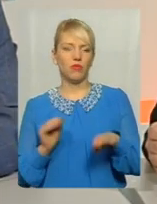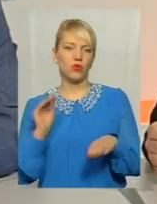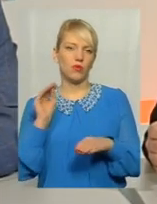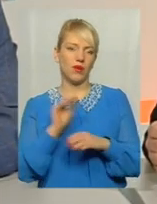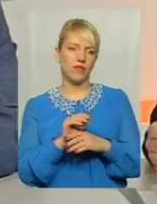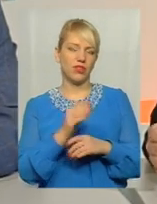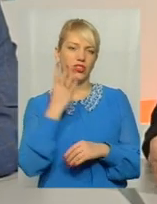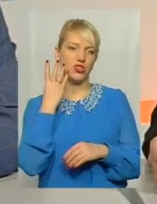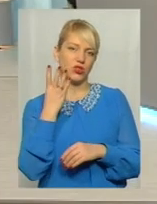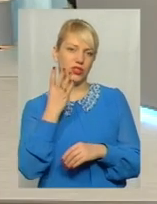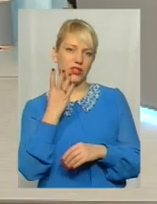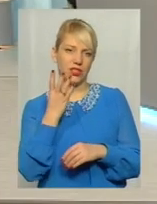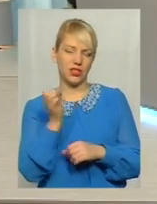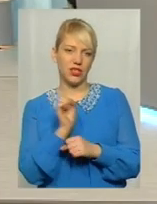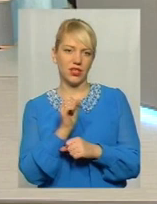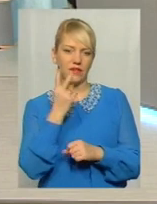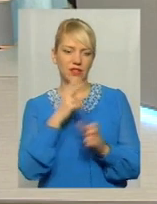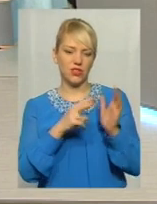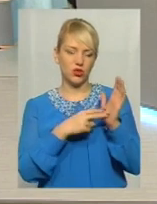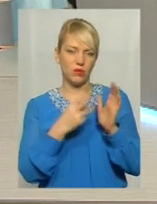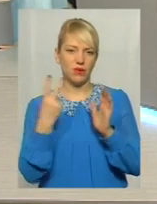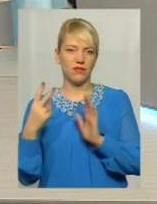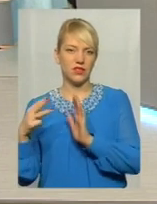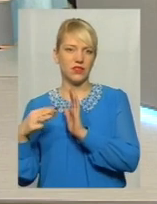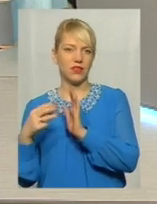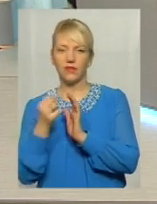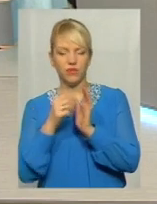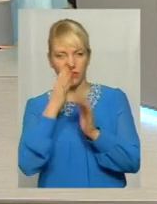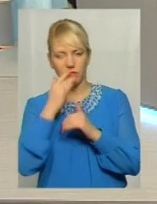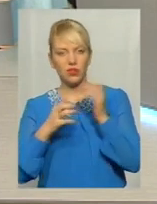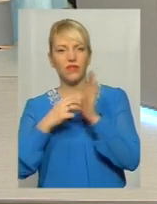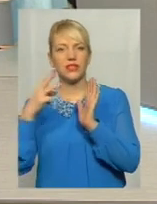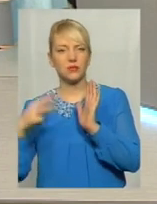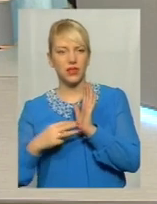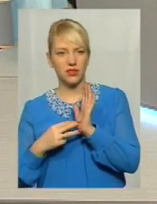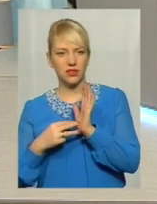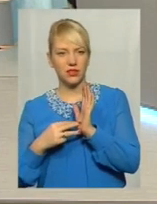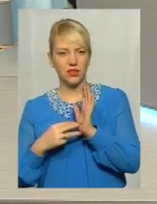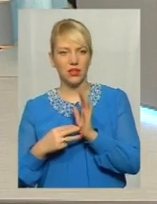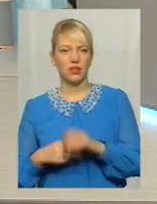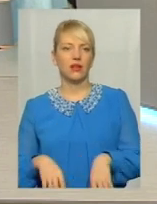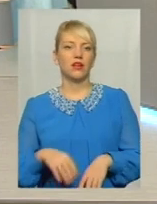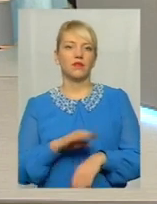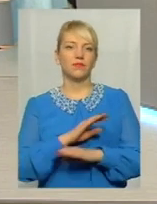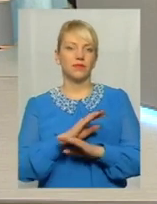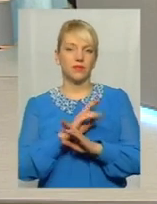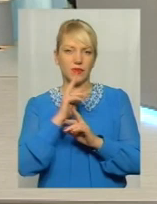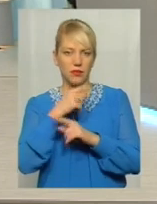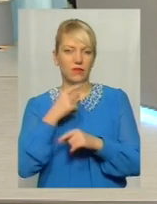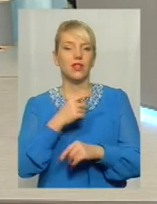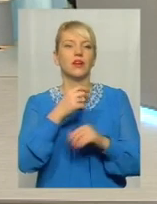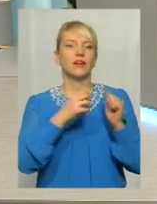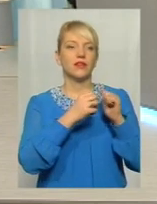чотири транспортні засоби. На 27-й і на 18-й. На 40-й. 27-й і 40-й по дві транспортні засоби ми